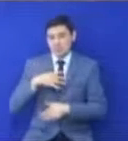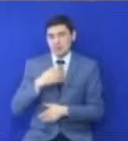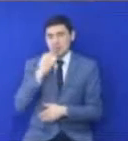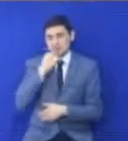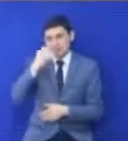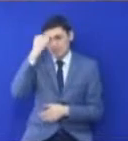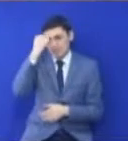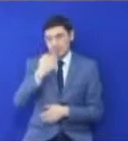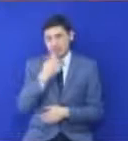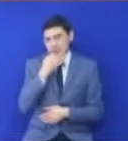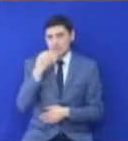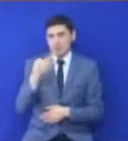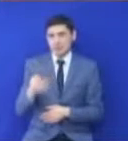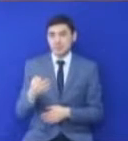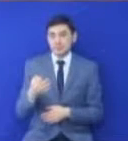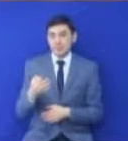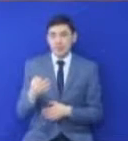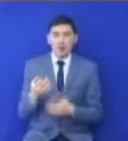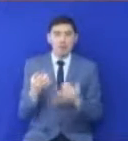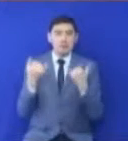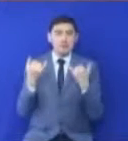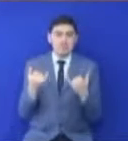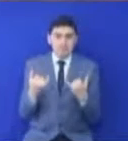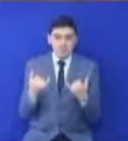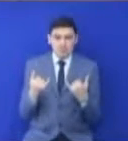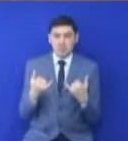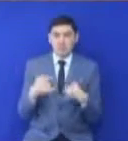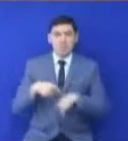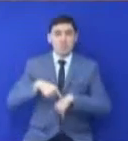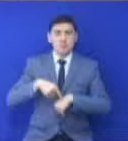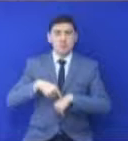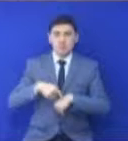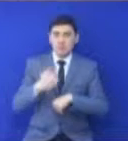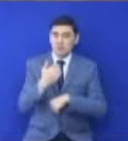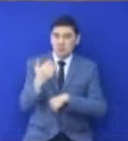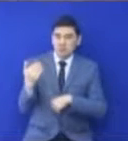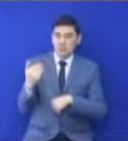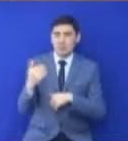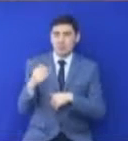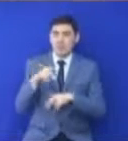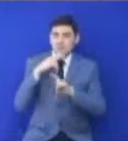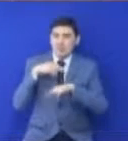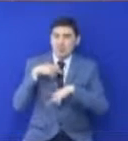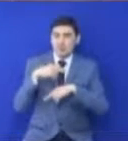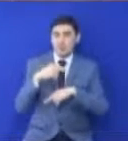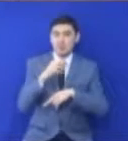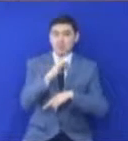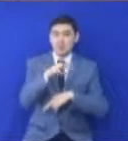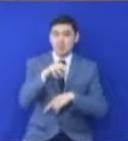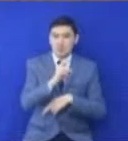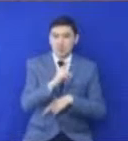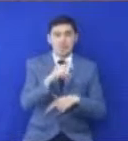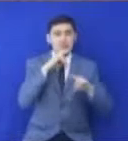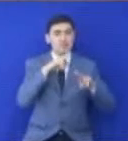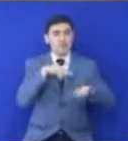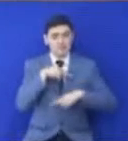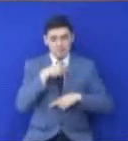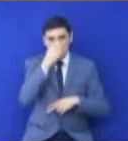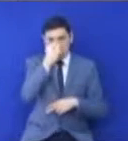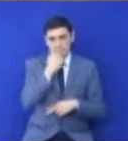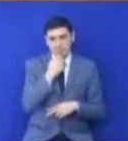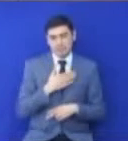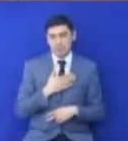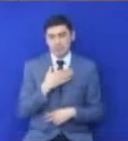қолдау көрсеттіңіздер. Сіздердің алдарыңызда басымды игім келеді. Ұмытпай көңіл бөліп жатқан Ермак Бидахметұлына алғысымды